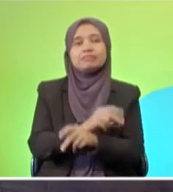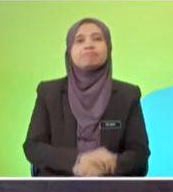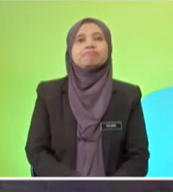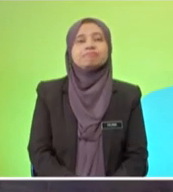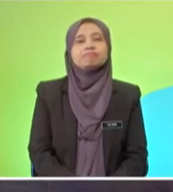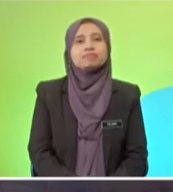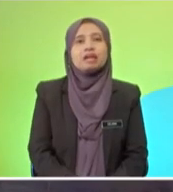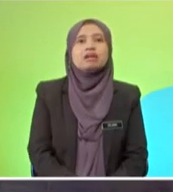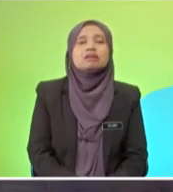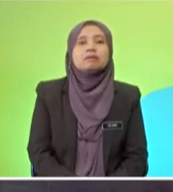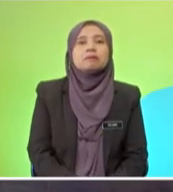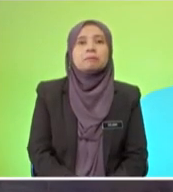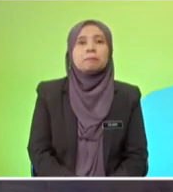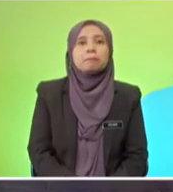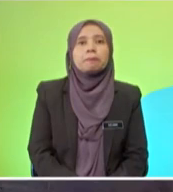sekalian